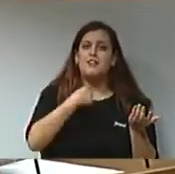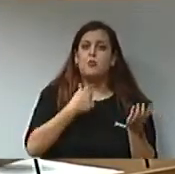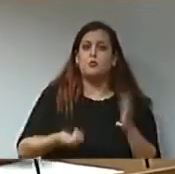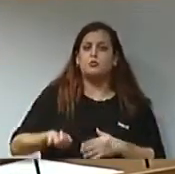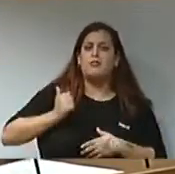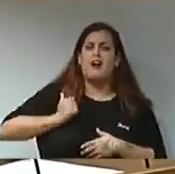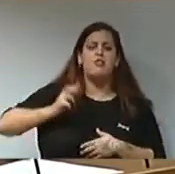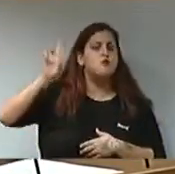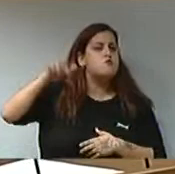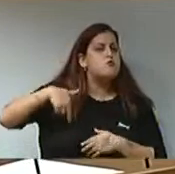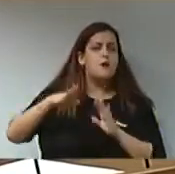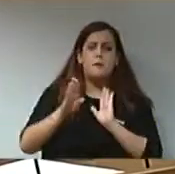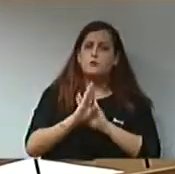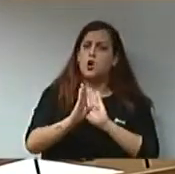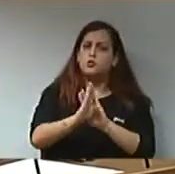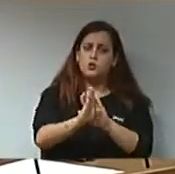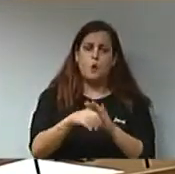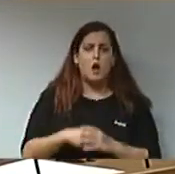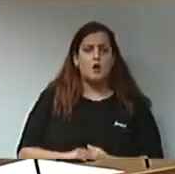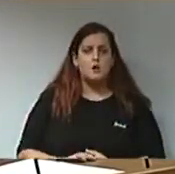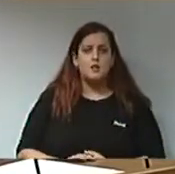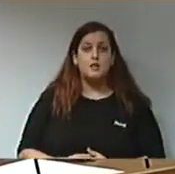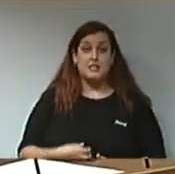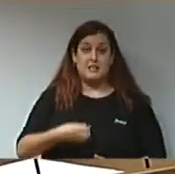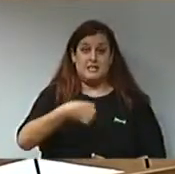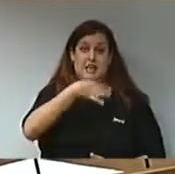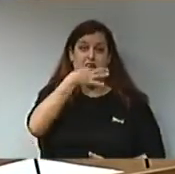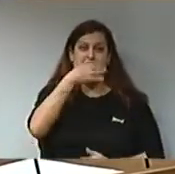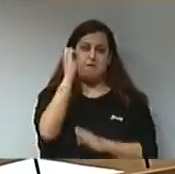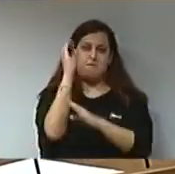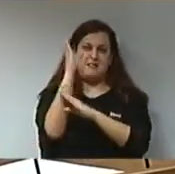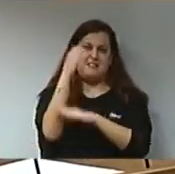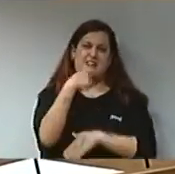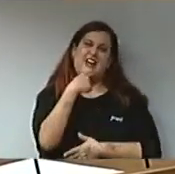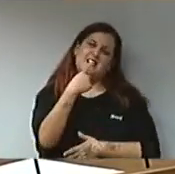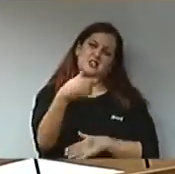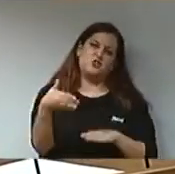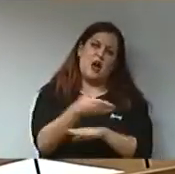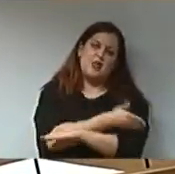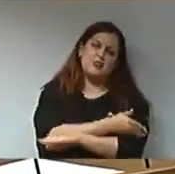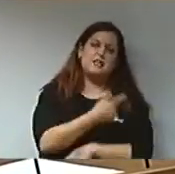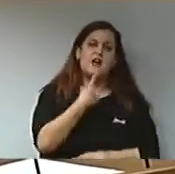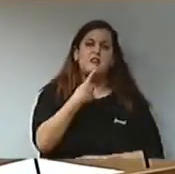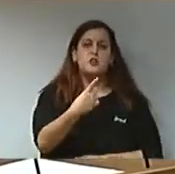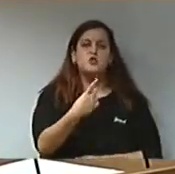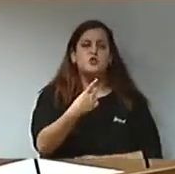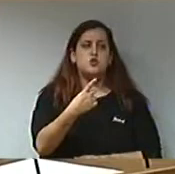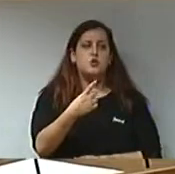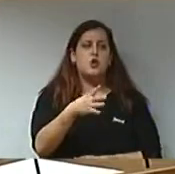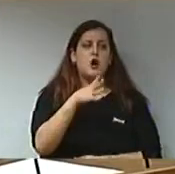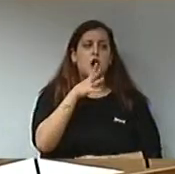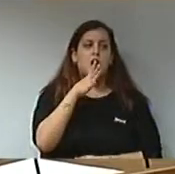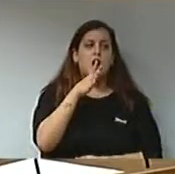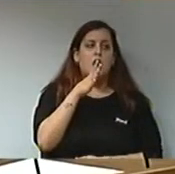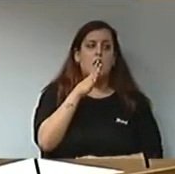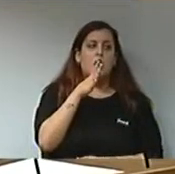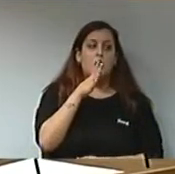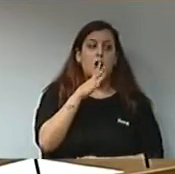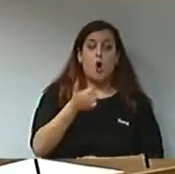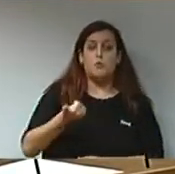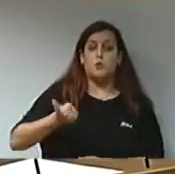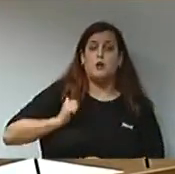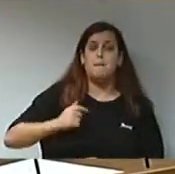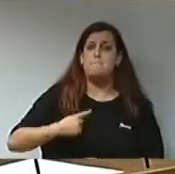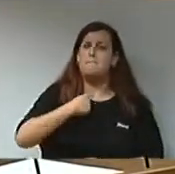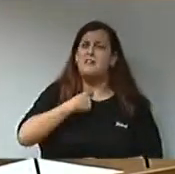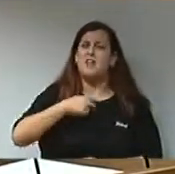oportunitat. Vostè diu, no deixarem, en el míting que ha fet inicialment, ha dit, no deixarem, ara quan venga el Partit Popular no deixarem perdre ninguna oportunitat.